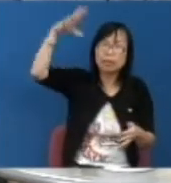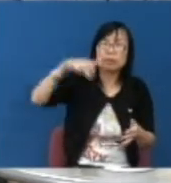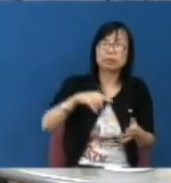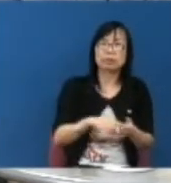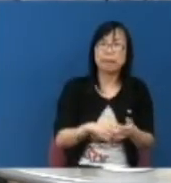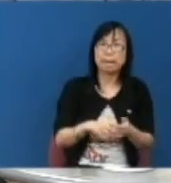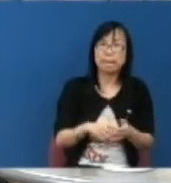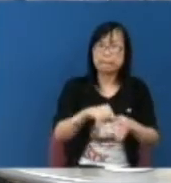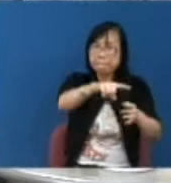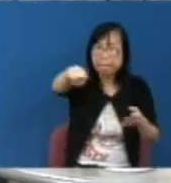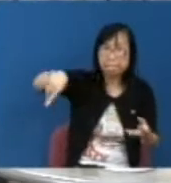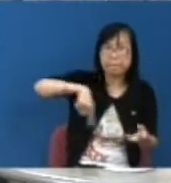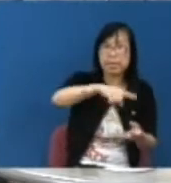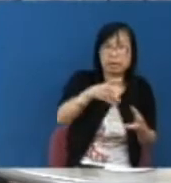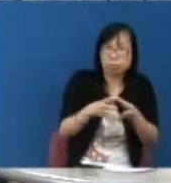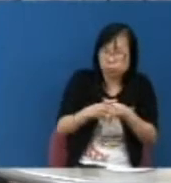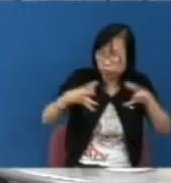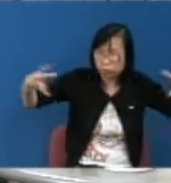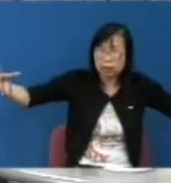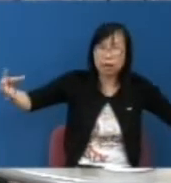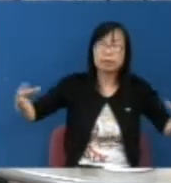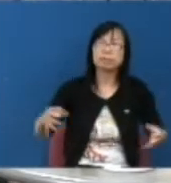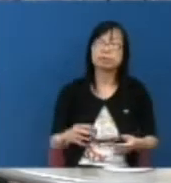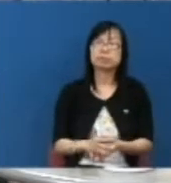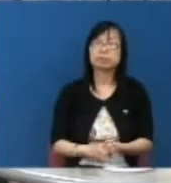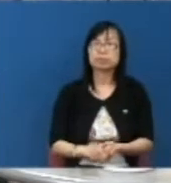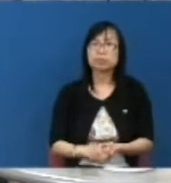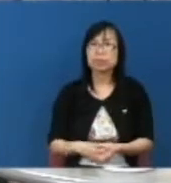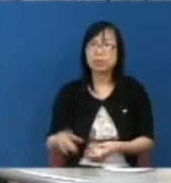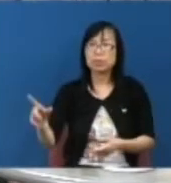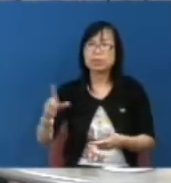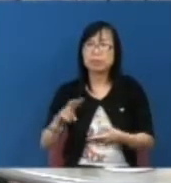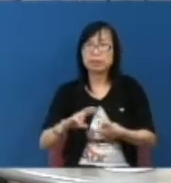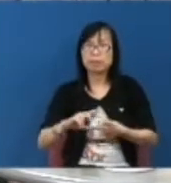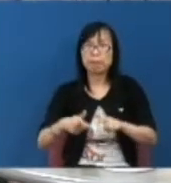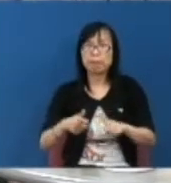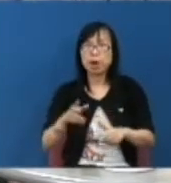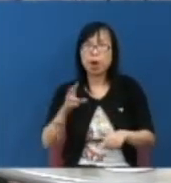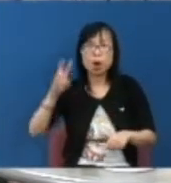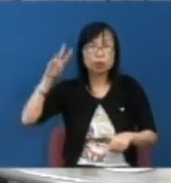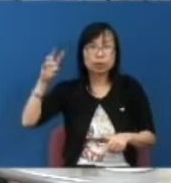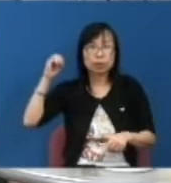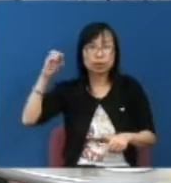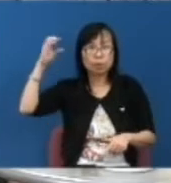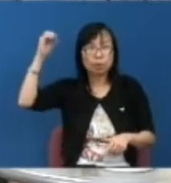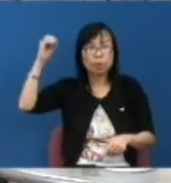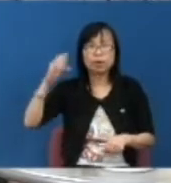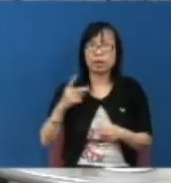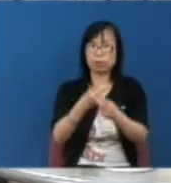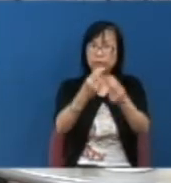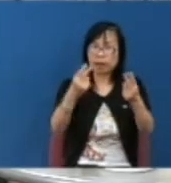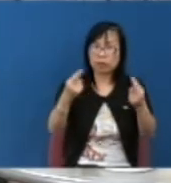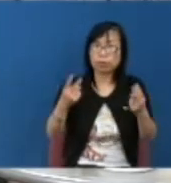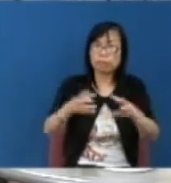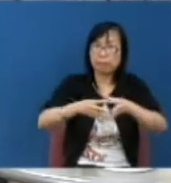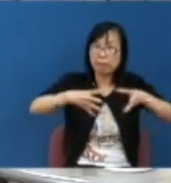面積咧，就會好大。即係譬如你阿方小姐頭先講，日出康城嗰個好大嘅 great tank，